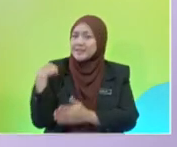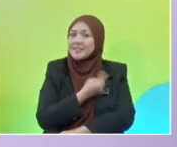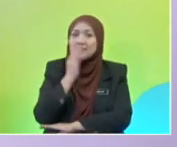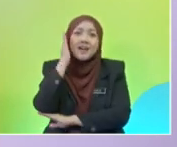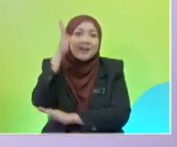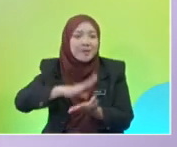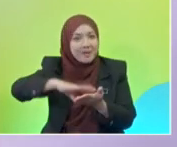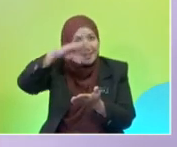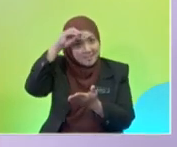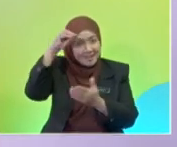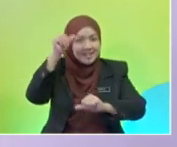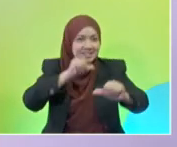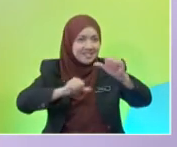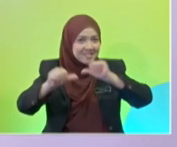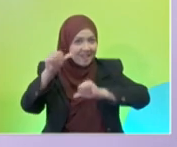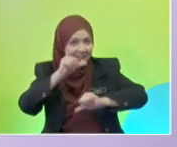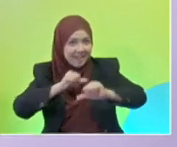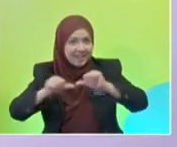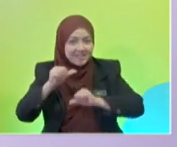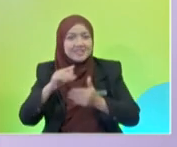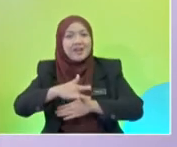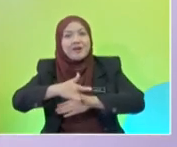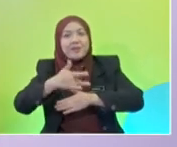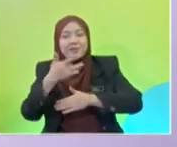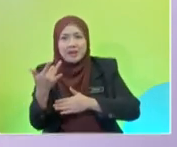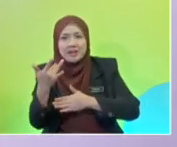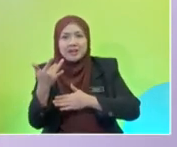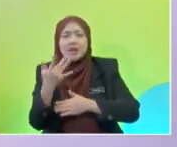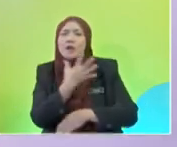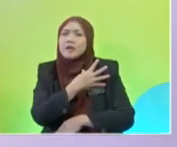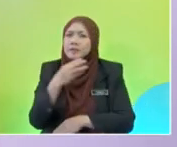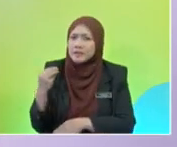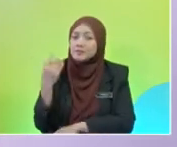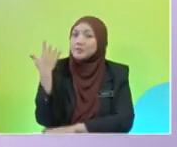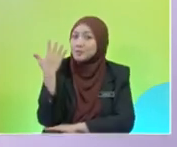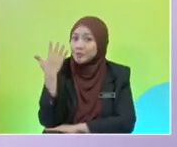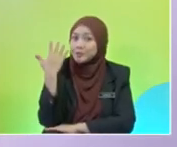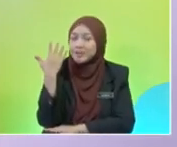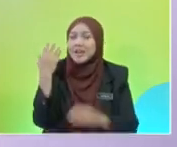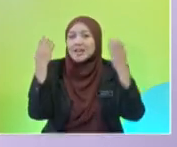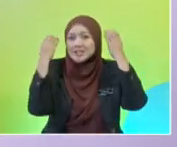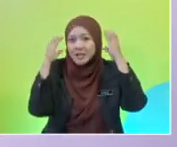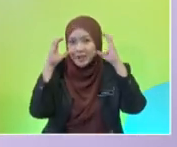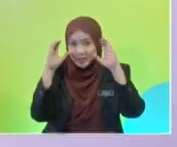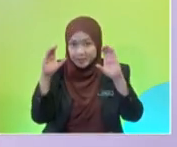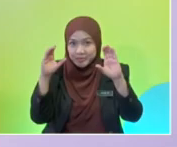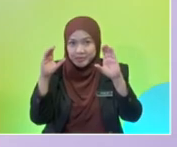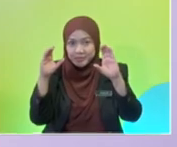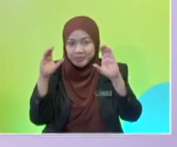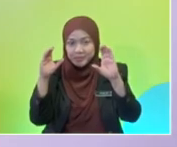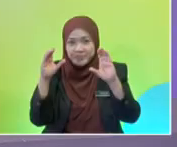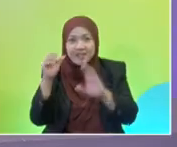sains awal dan tajok kita lagi lah menarik tapi tunggulah guru kita yang memperkenalkan yaitu terlebih dahulu yaitu Cikgu